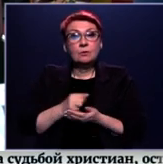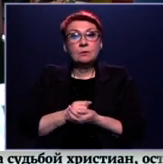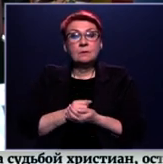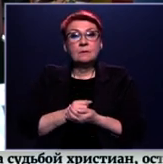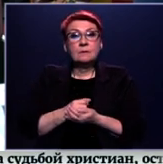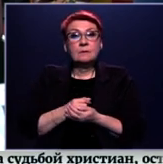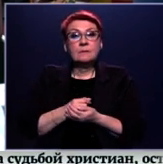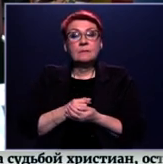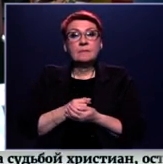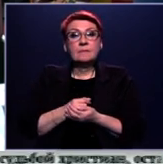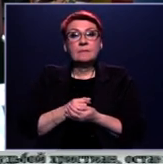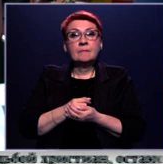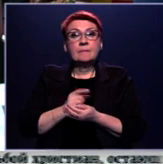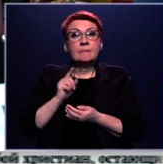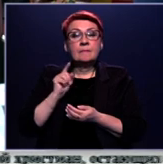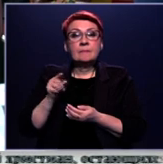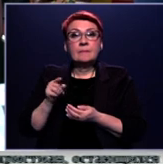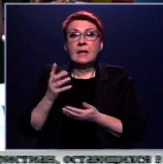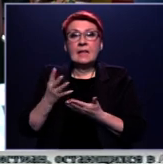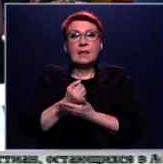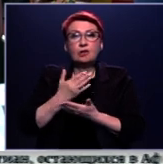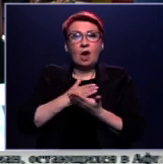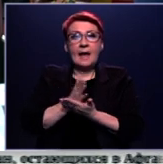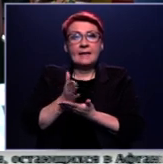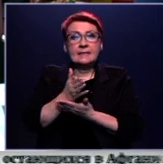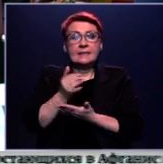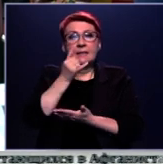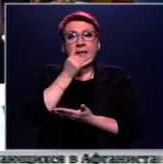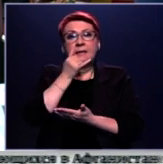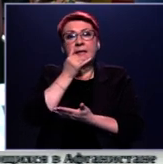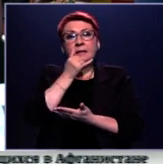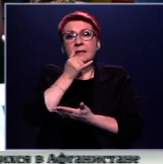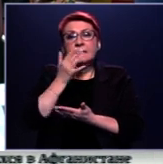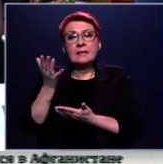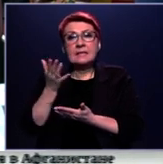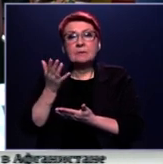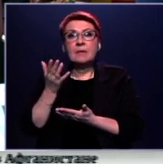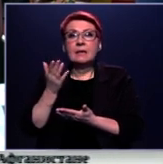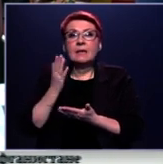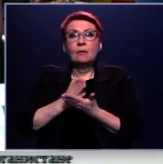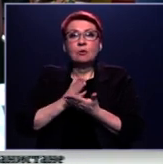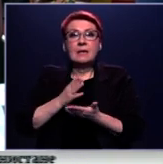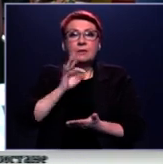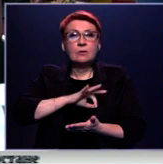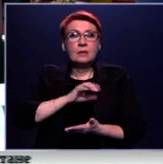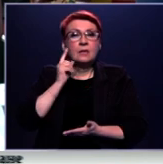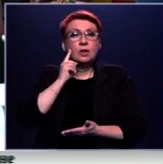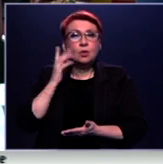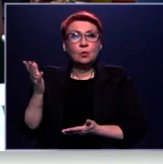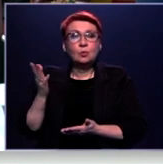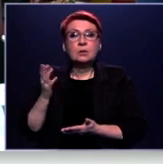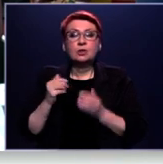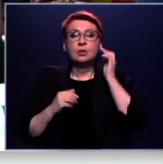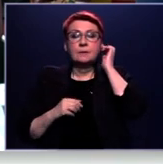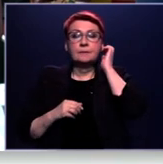отлично. Они не нашли ориентиры, они не смогли расставить правильные приоритеты, потому что они не услышали правильные